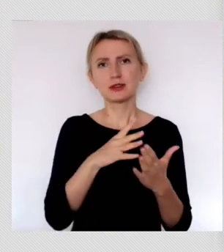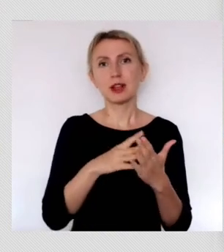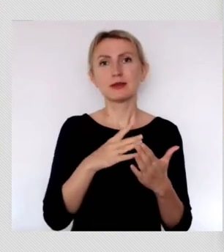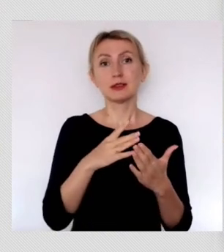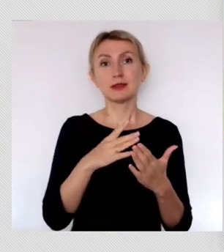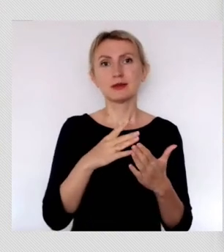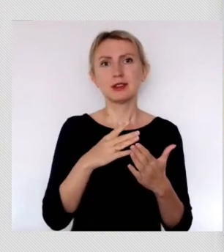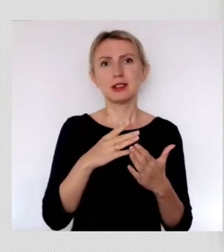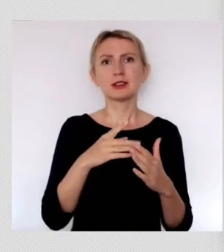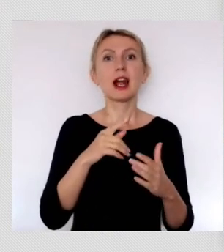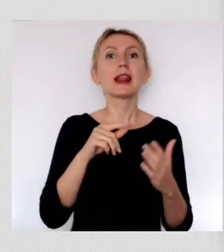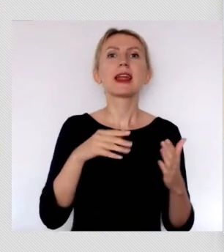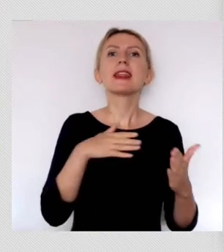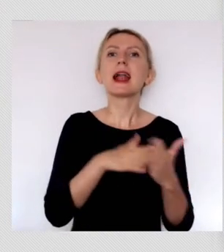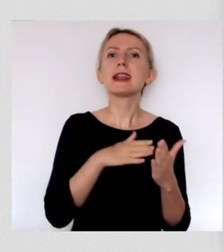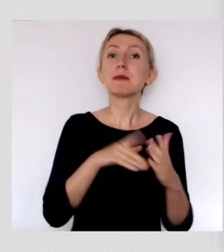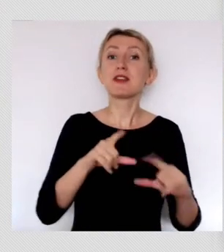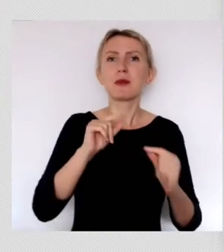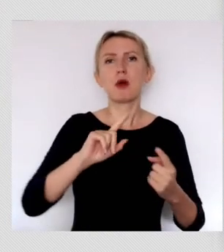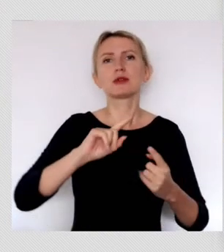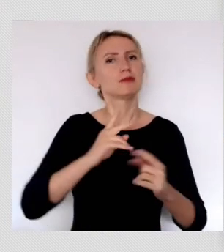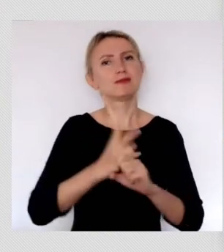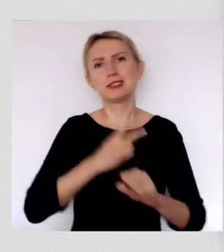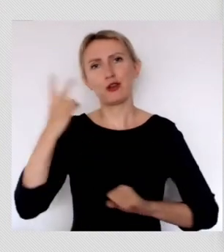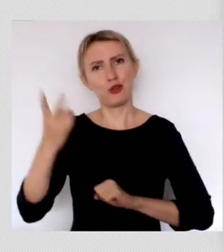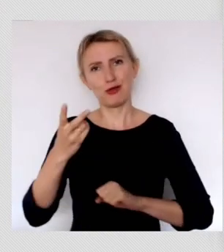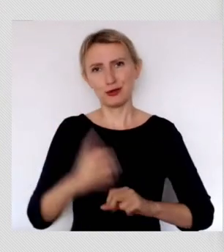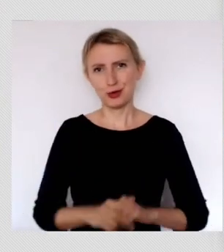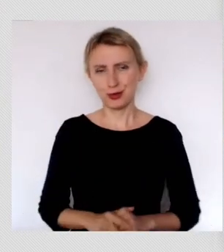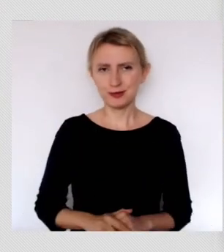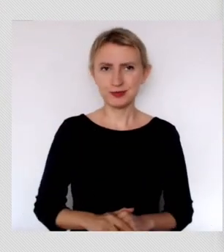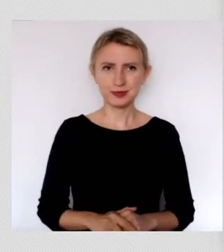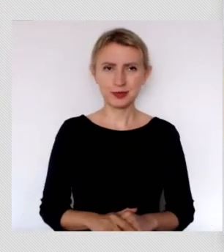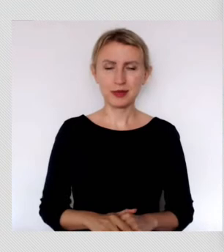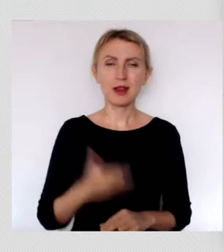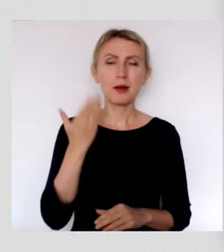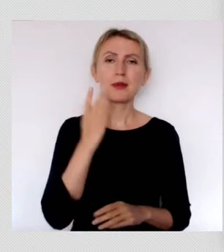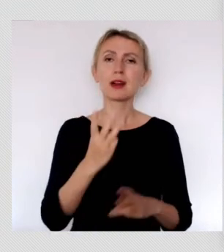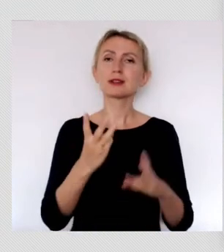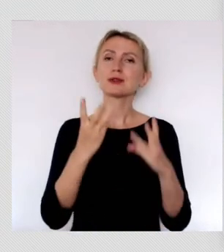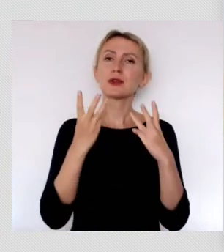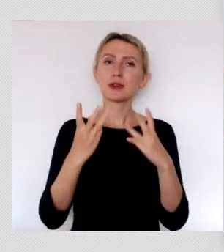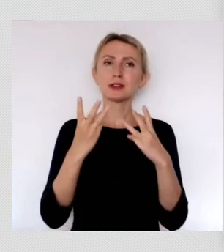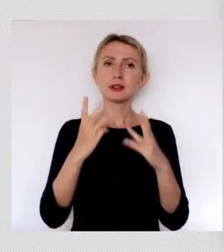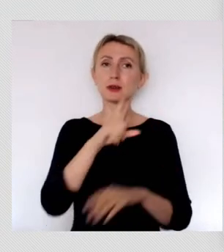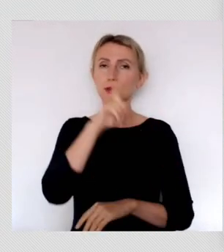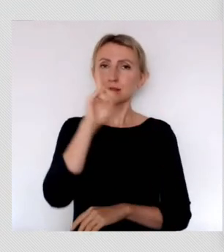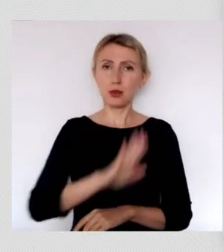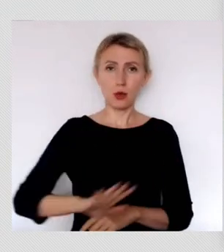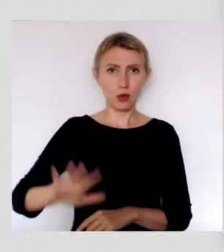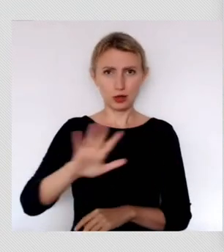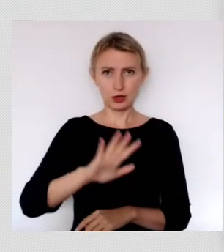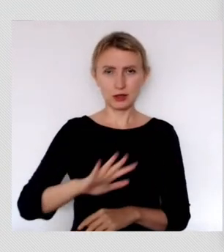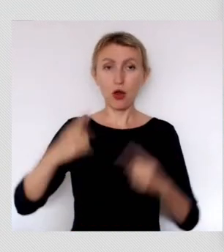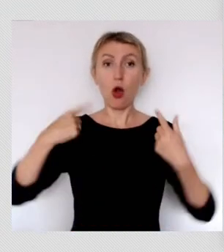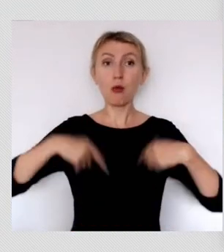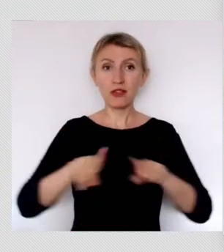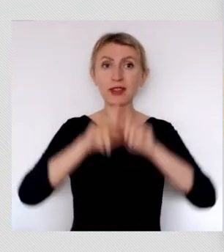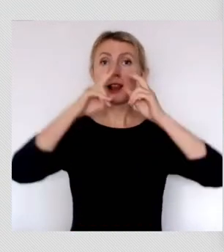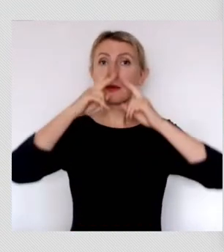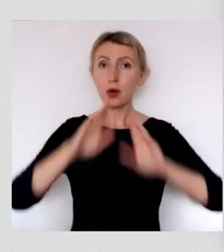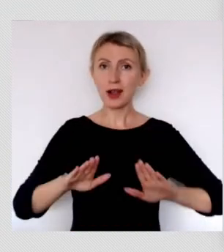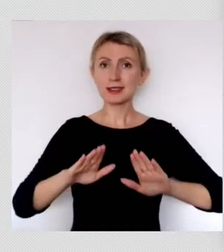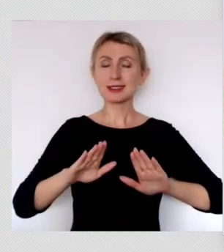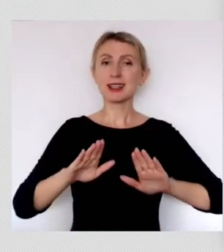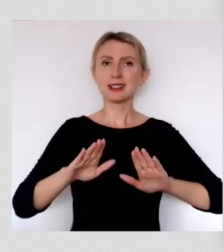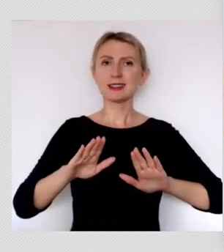limit wyborczy. Poza tym bardzo ważne jest, aby społeczeństwo, aby obywatele pokazali, że